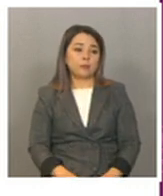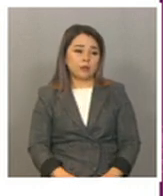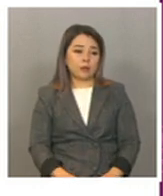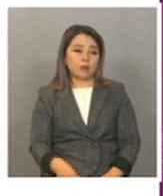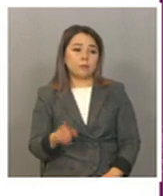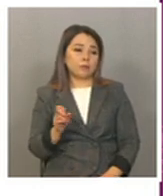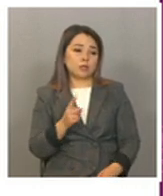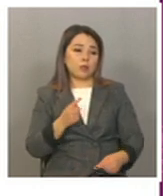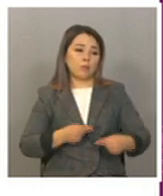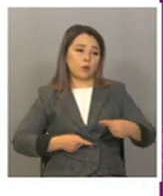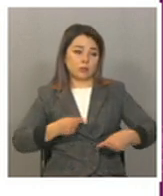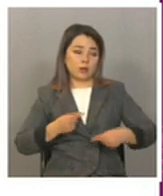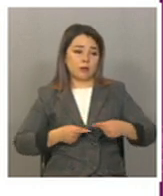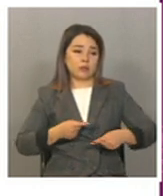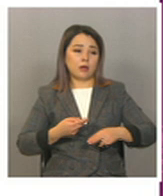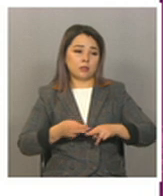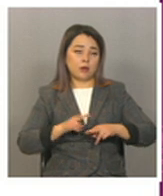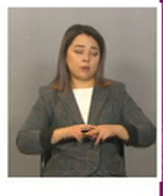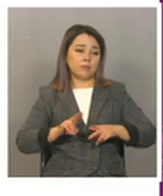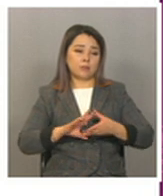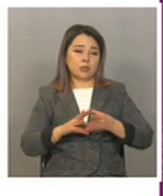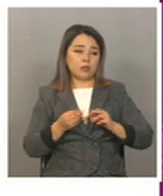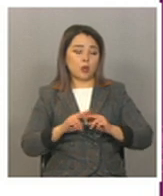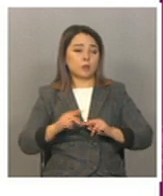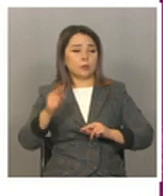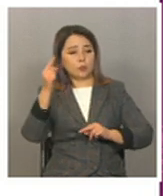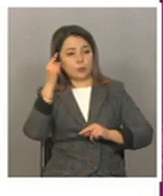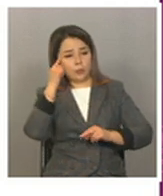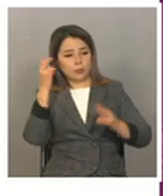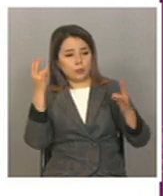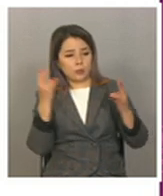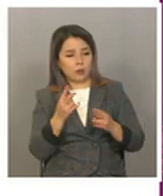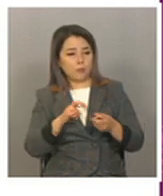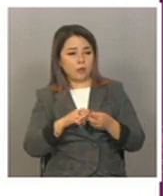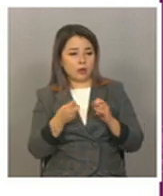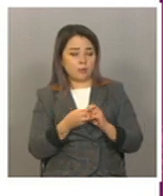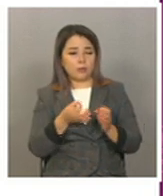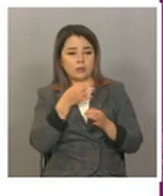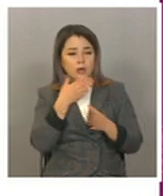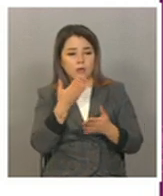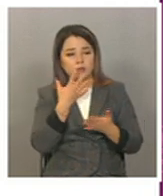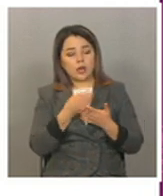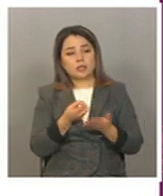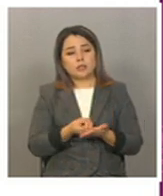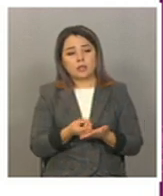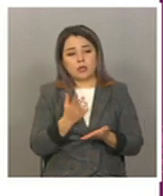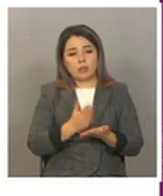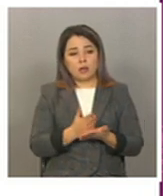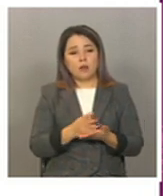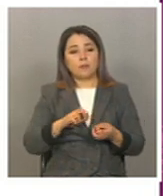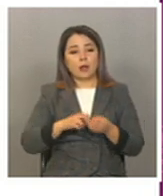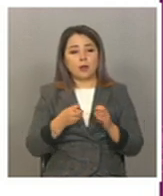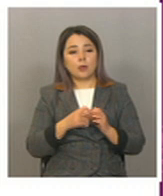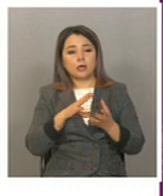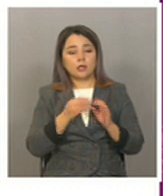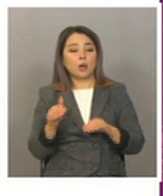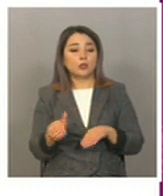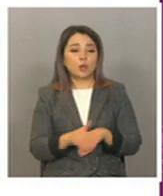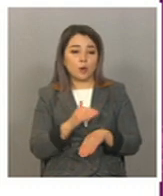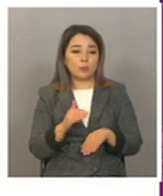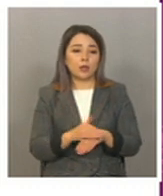Бесспорно, надо всем нам задуматься над проблемой нравственных ценностей, над проблемой добра и